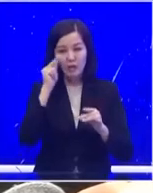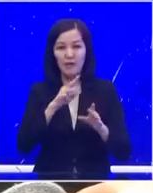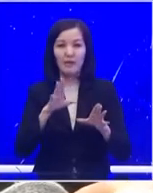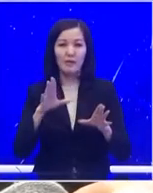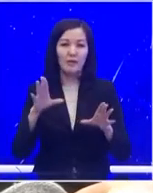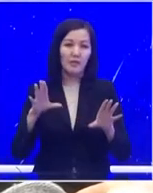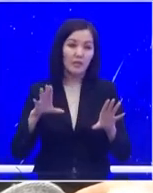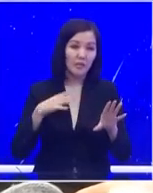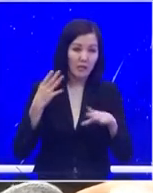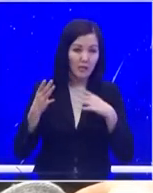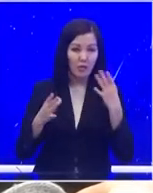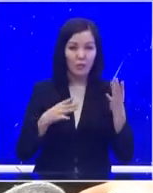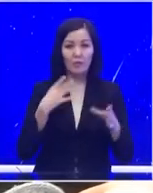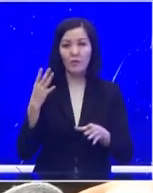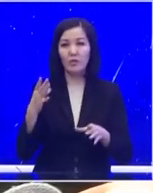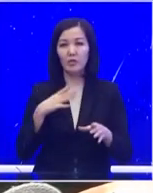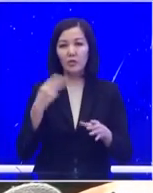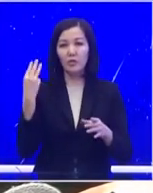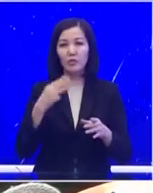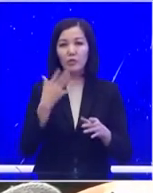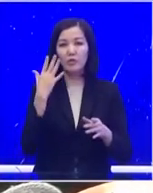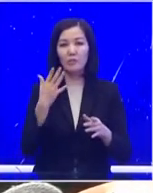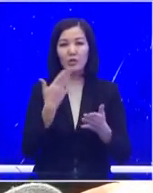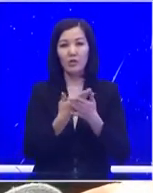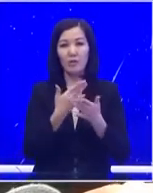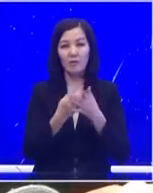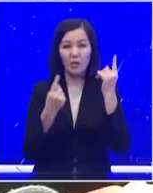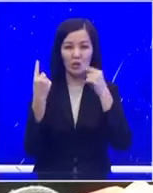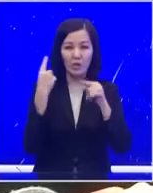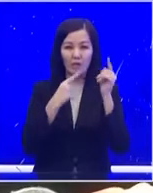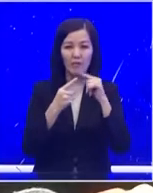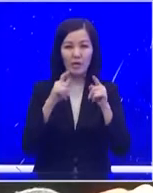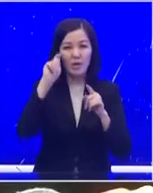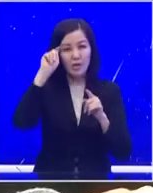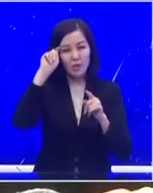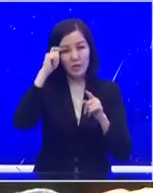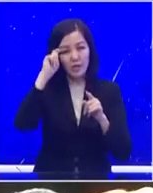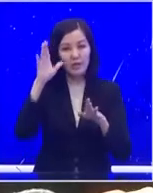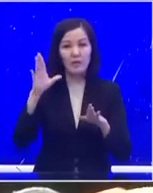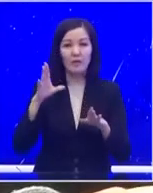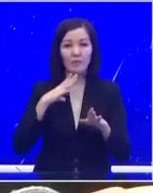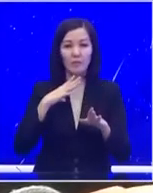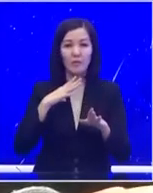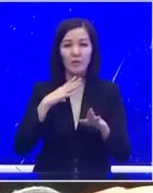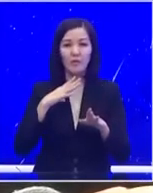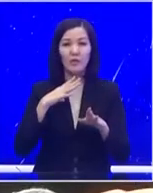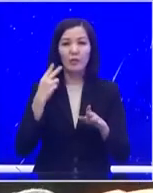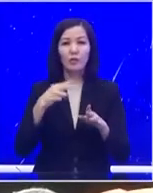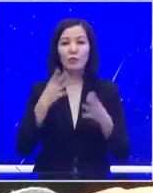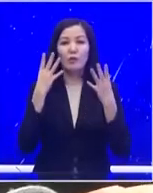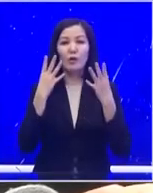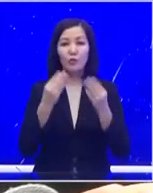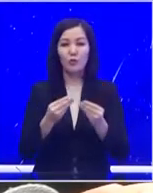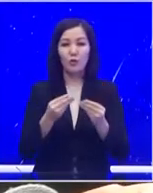уақытқа дейін 35 шамасында шығармамыз жатқа жаттаулы болса, осы 20 күннің